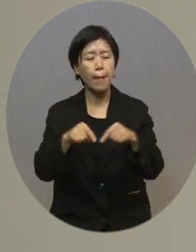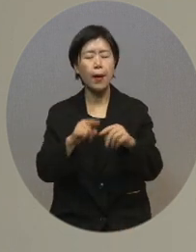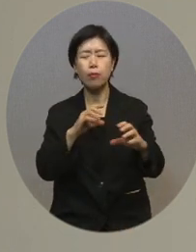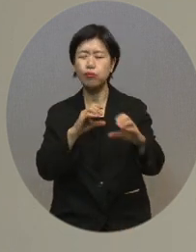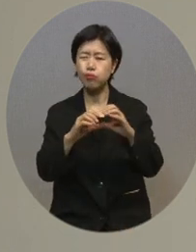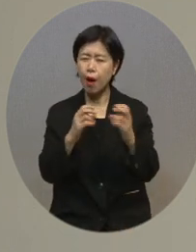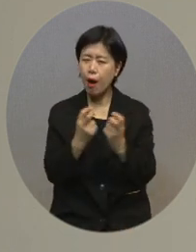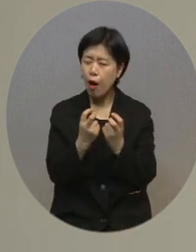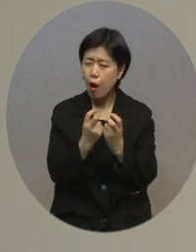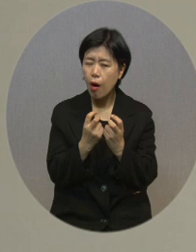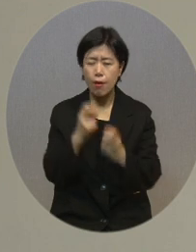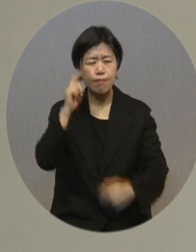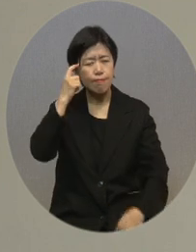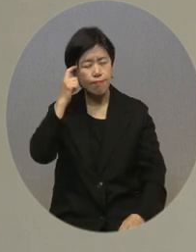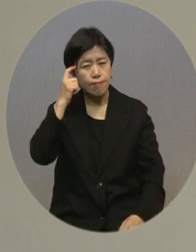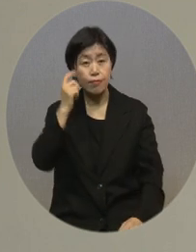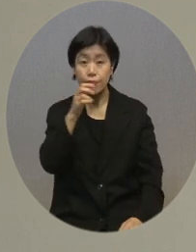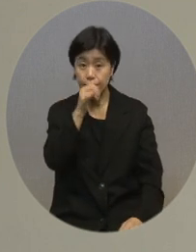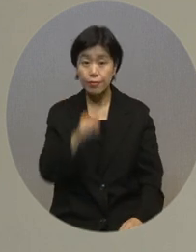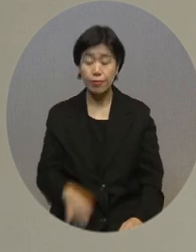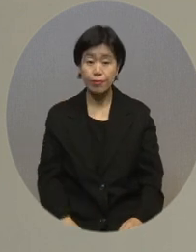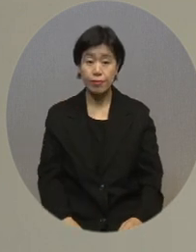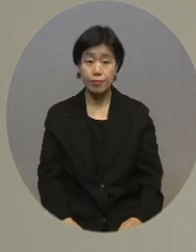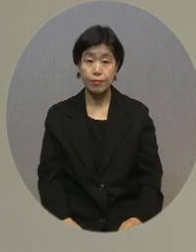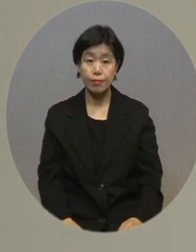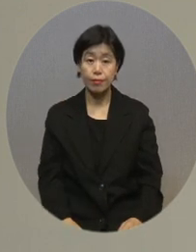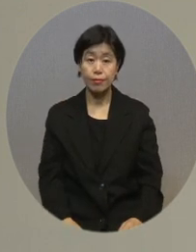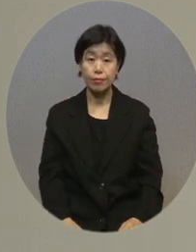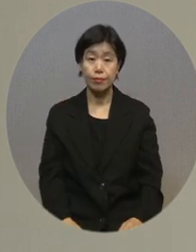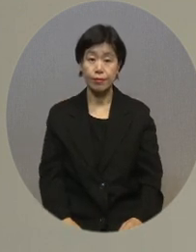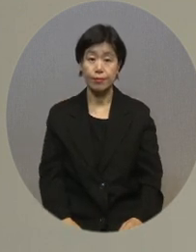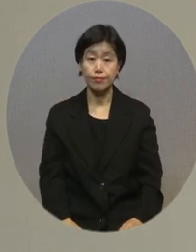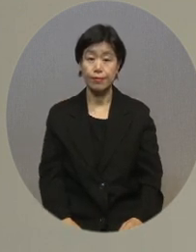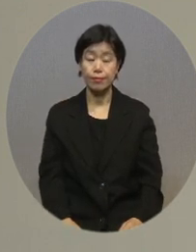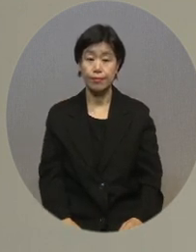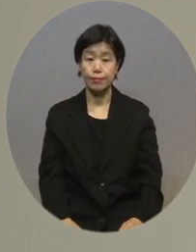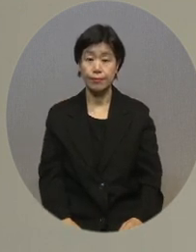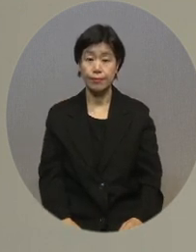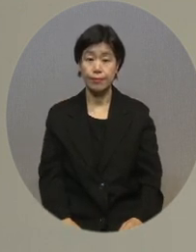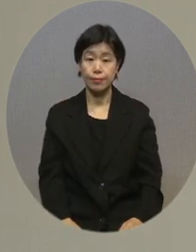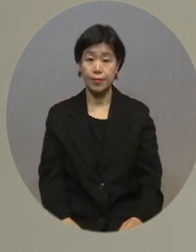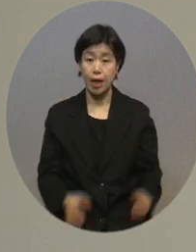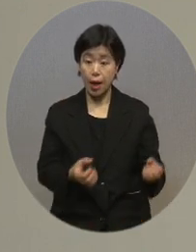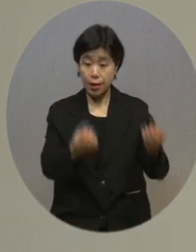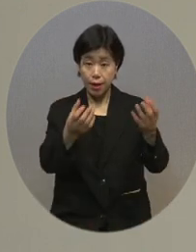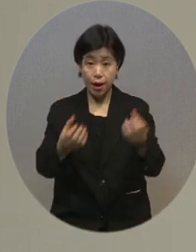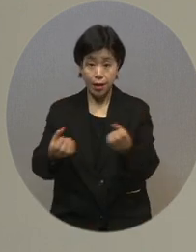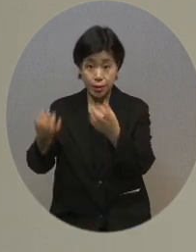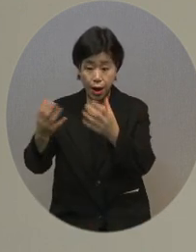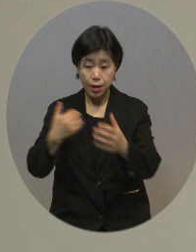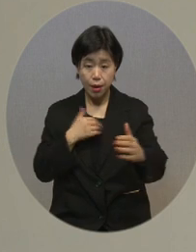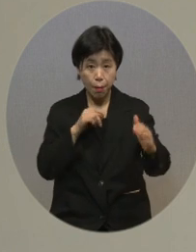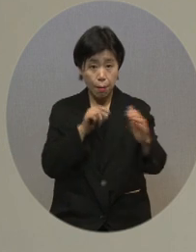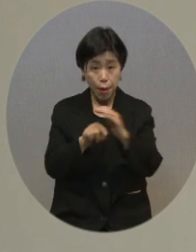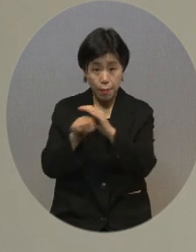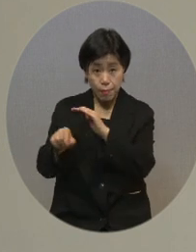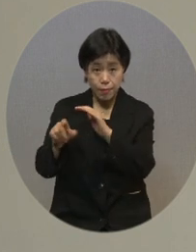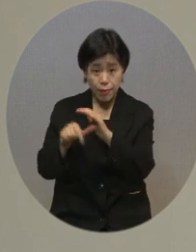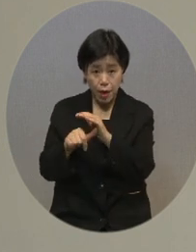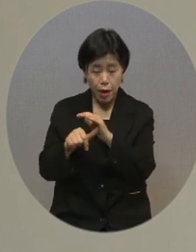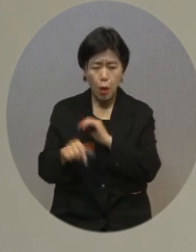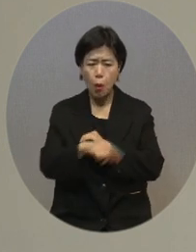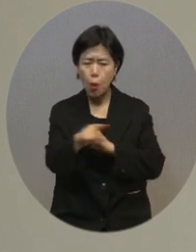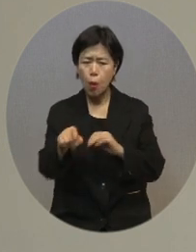생각을 하거든요. 네. 그래서 이제 그 여러 행사를 가더라도 그분들의 생각을